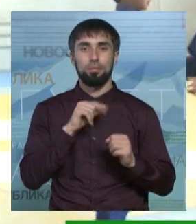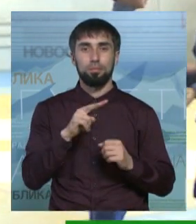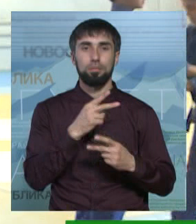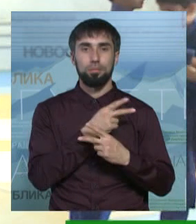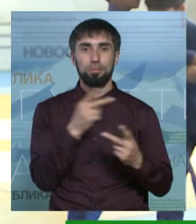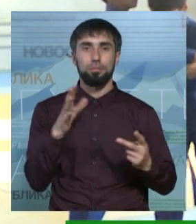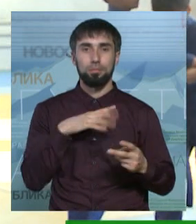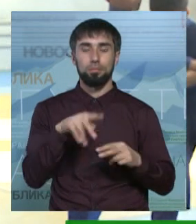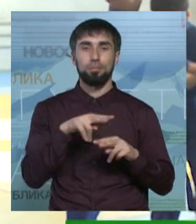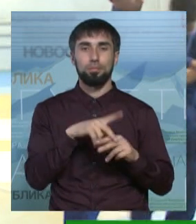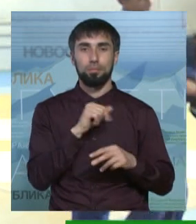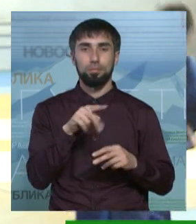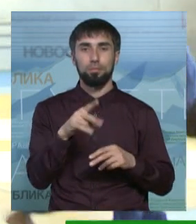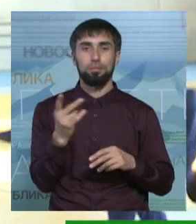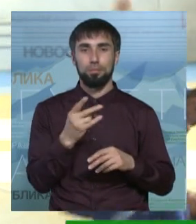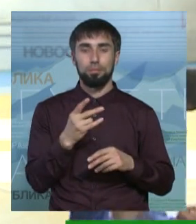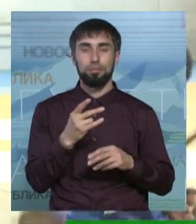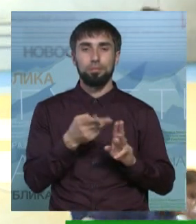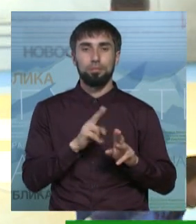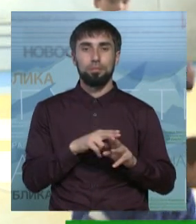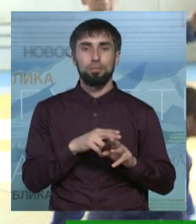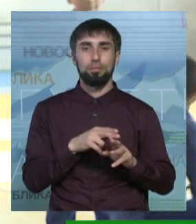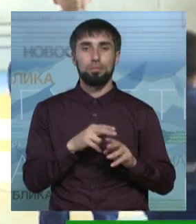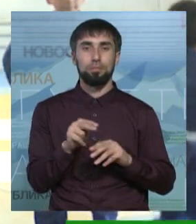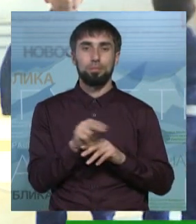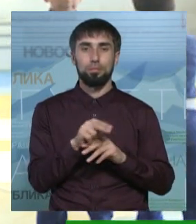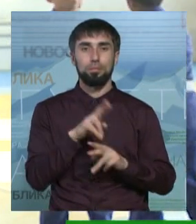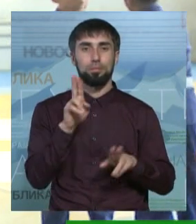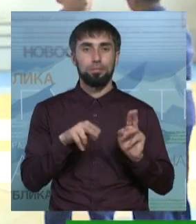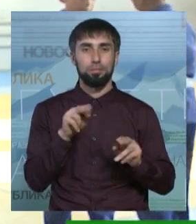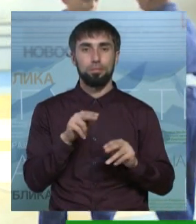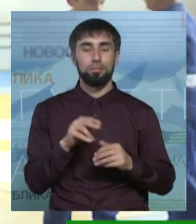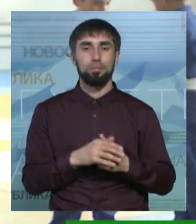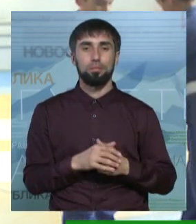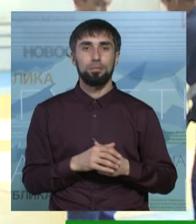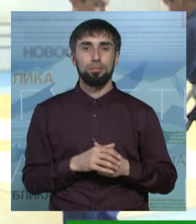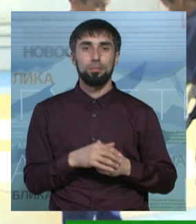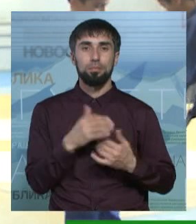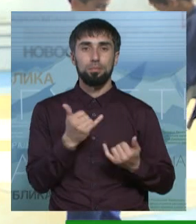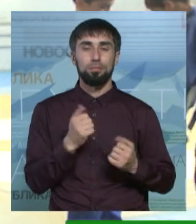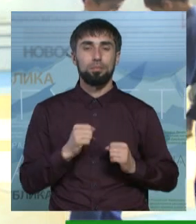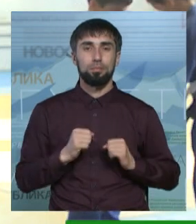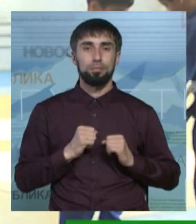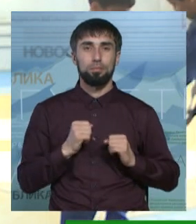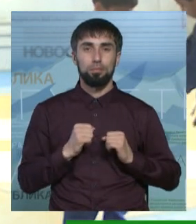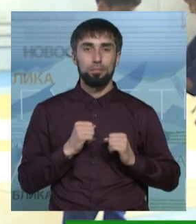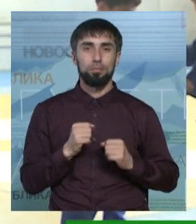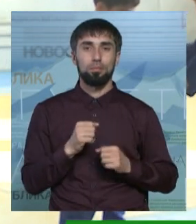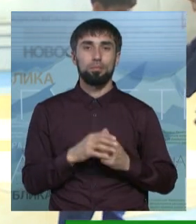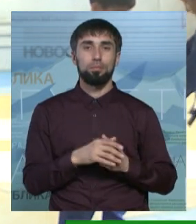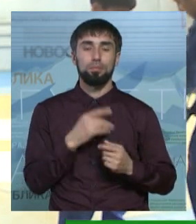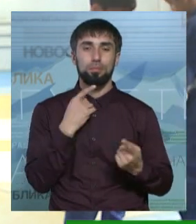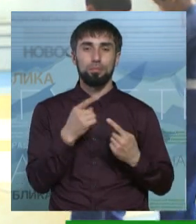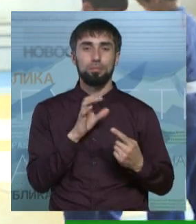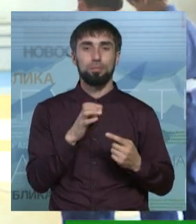Посмотрели зал, он нуждается в таком косметическом ремонте. Сейчас постараемся переговорить и